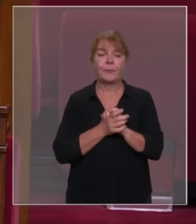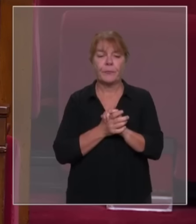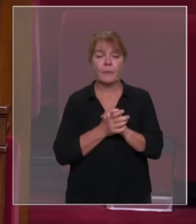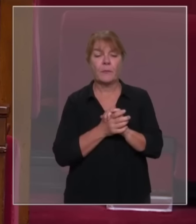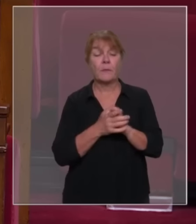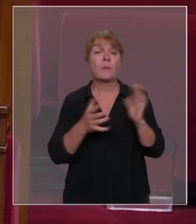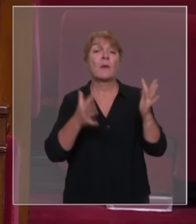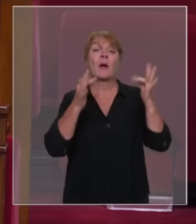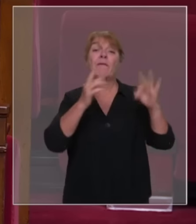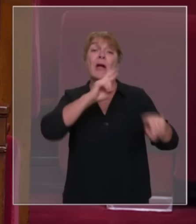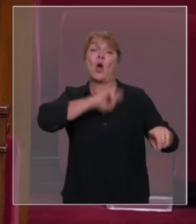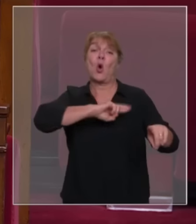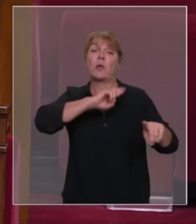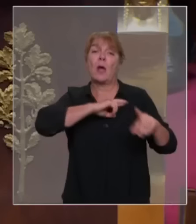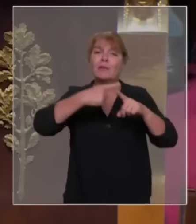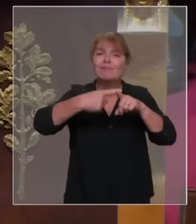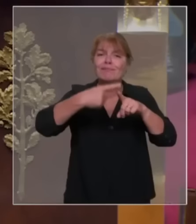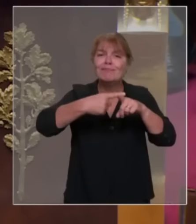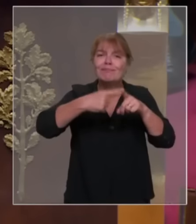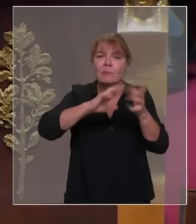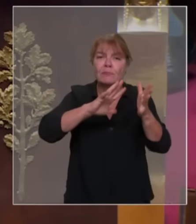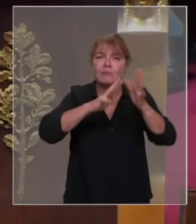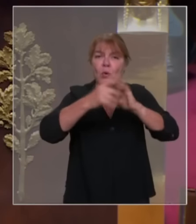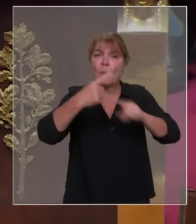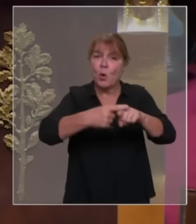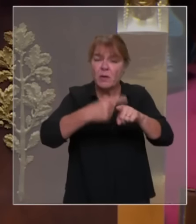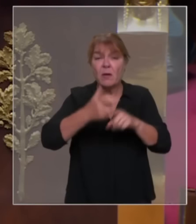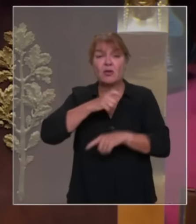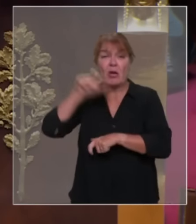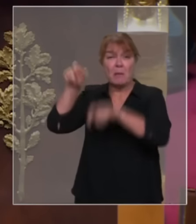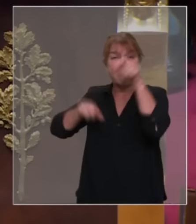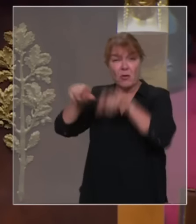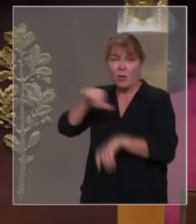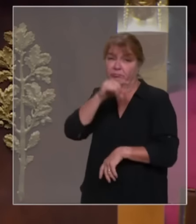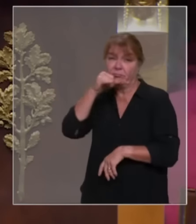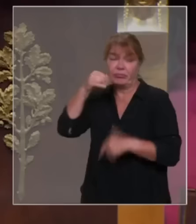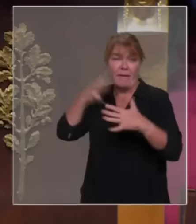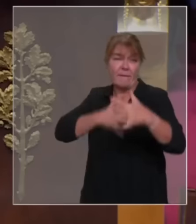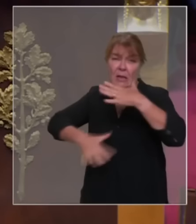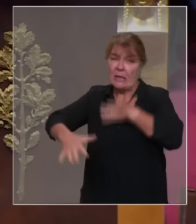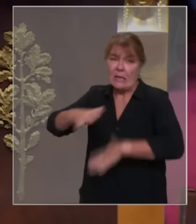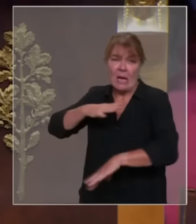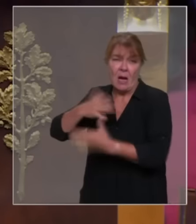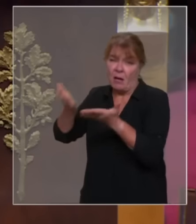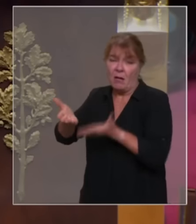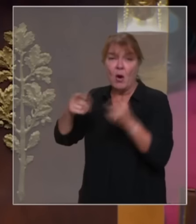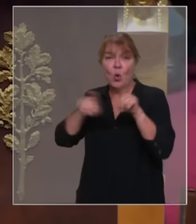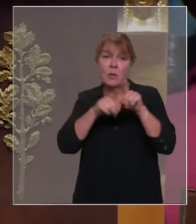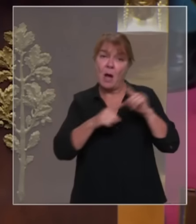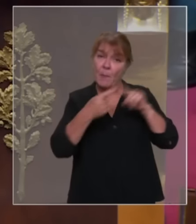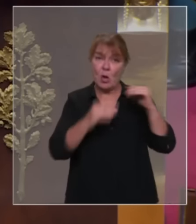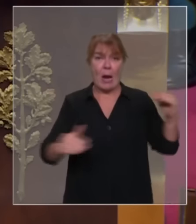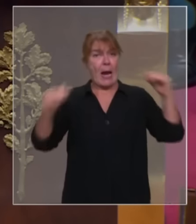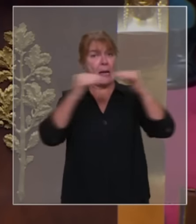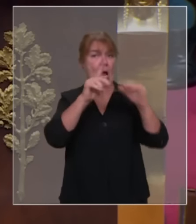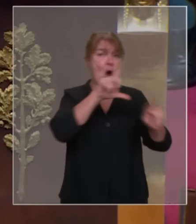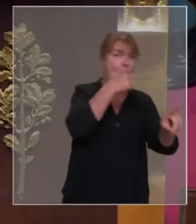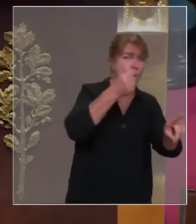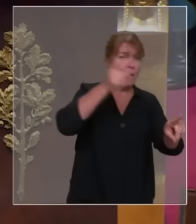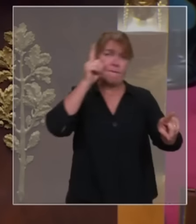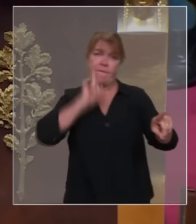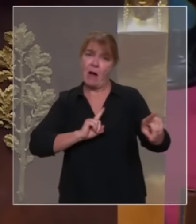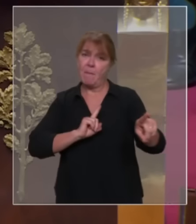Les questions des retraites progressives, de l'usure professionnelle, de l'égalité entre les femmes et les hommes